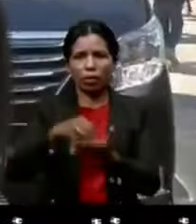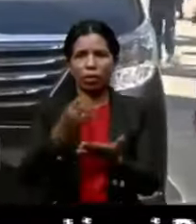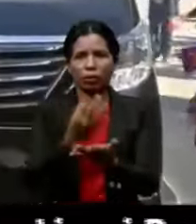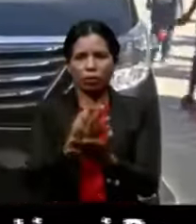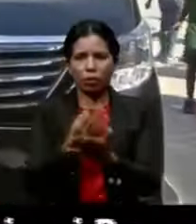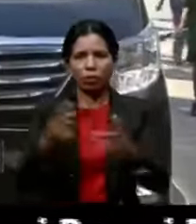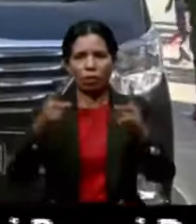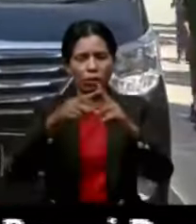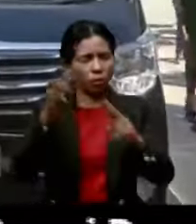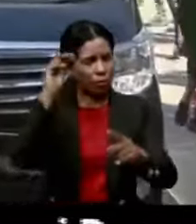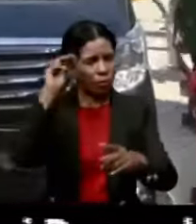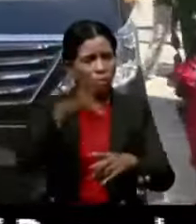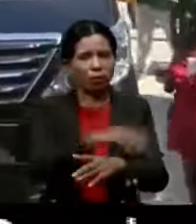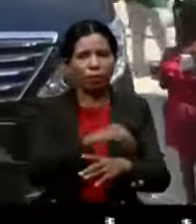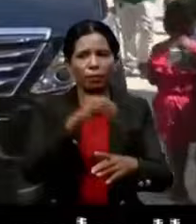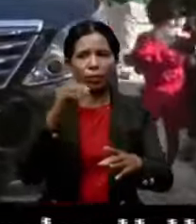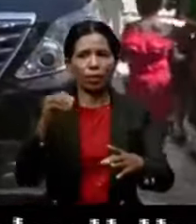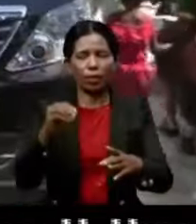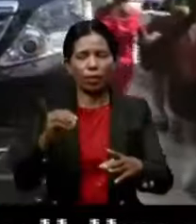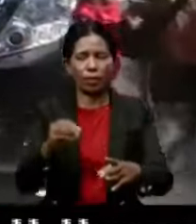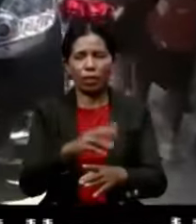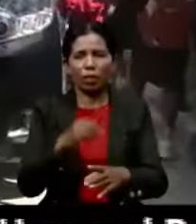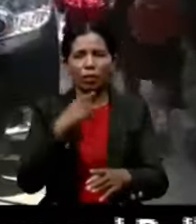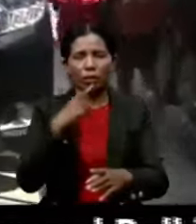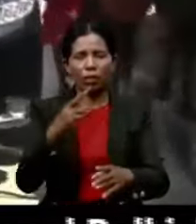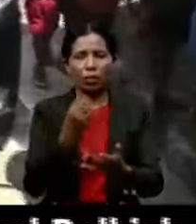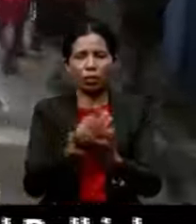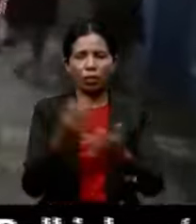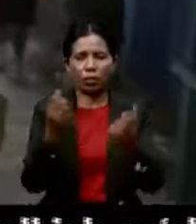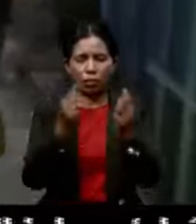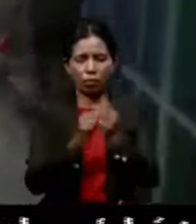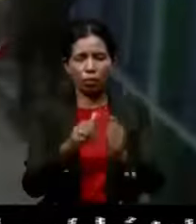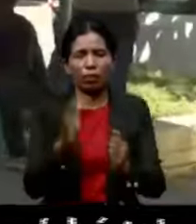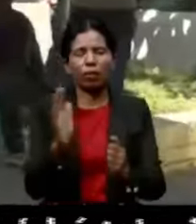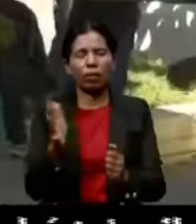ba Ministerio Agricultura, Pesca, Pecuaria no Floresta, ho montante to kontol nulu,